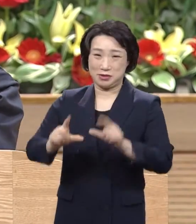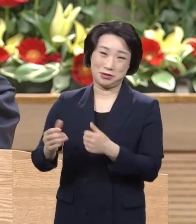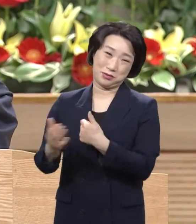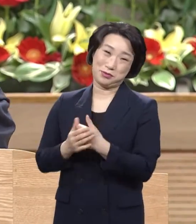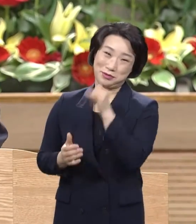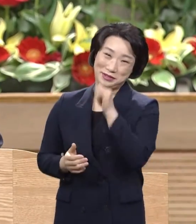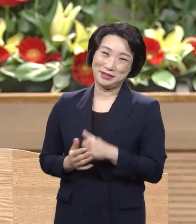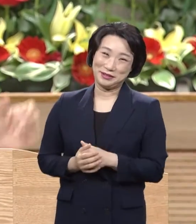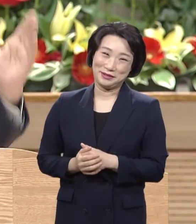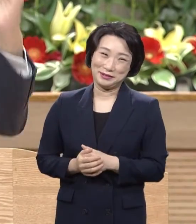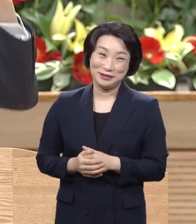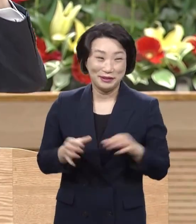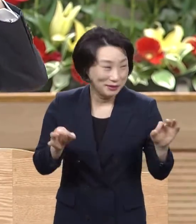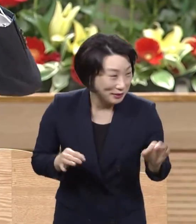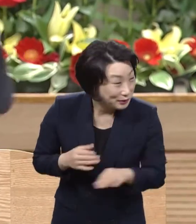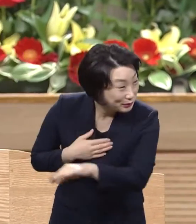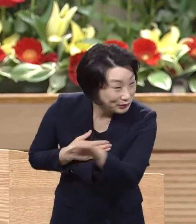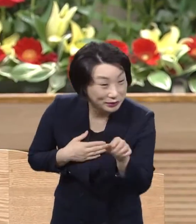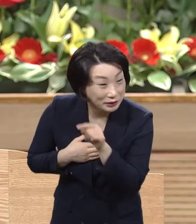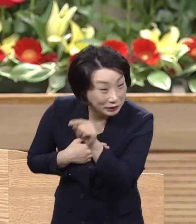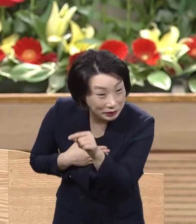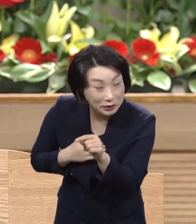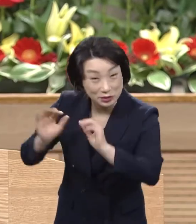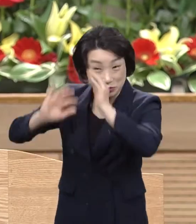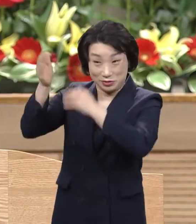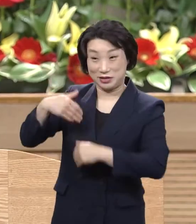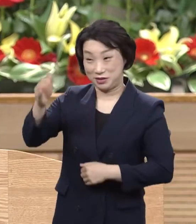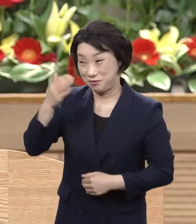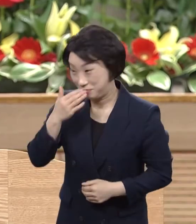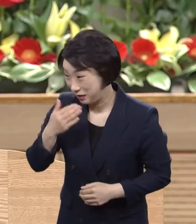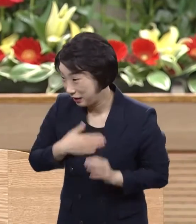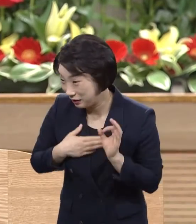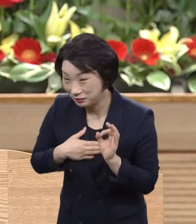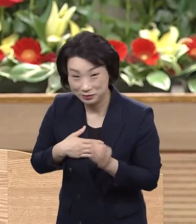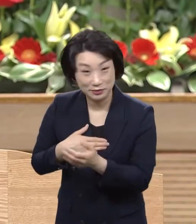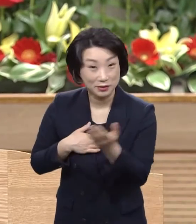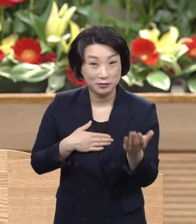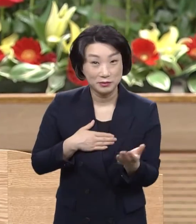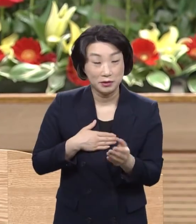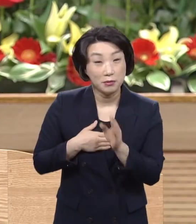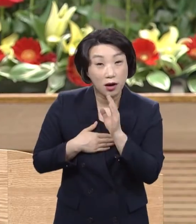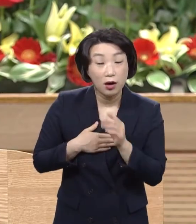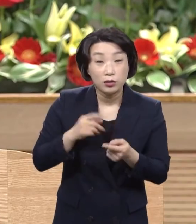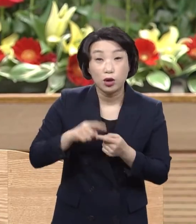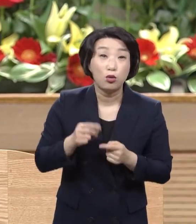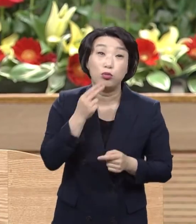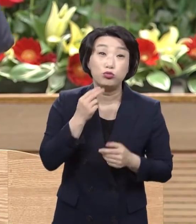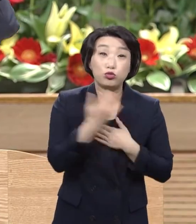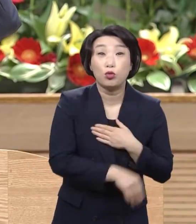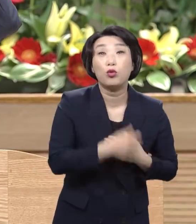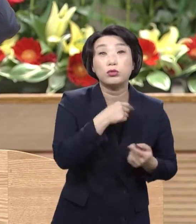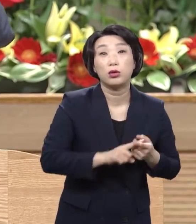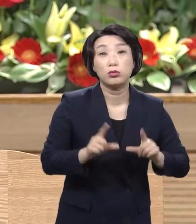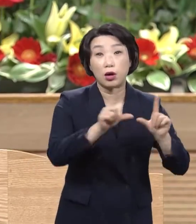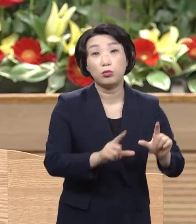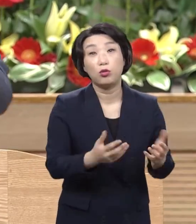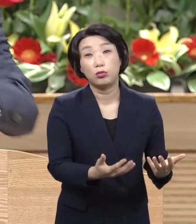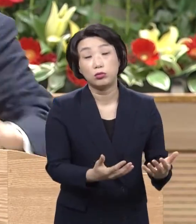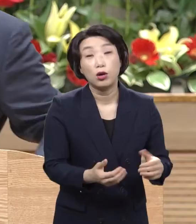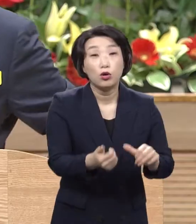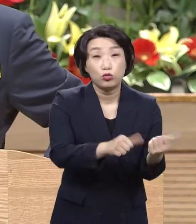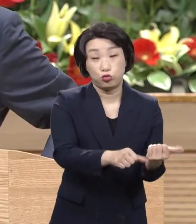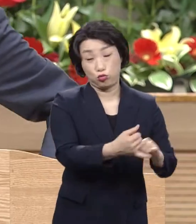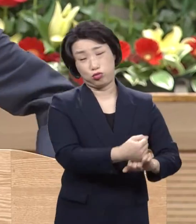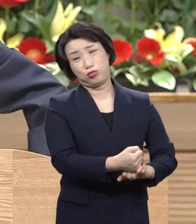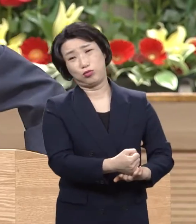하신다. 그래야 우리는 천국 간다 그 말입니다. 그렇지 못하고 육신대로 살면 반드시